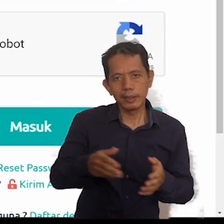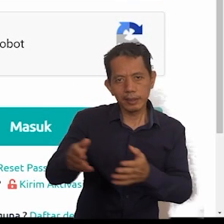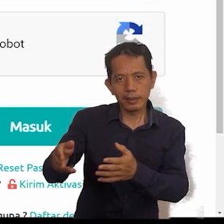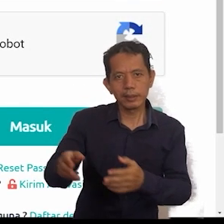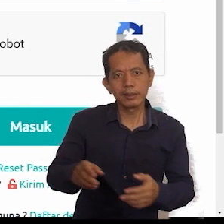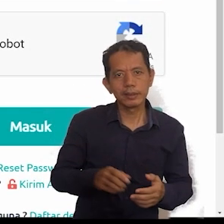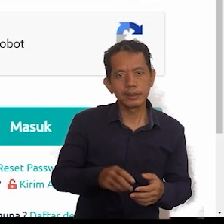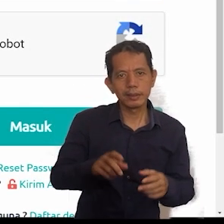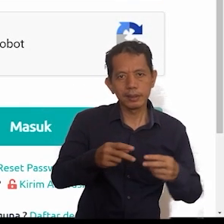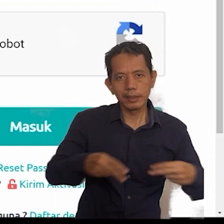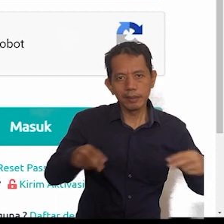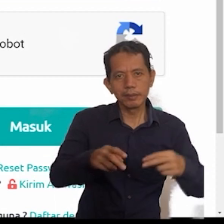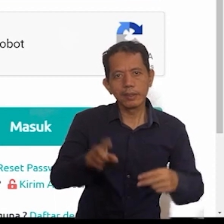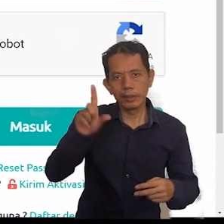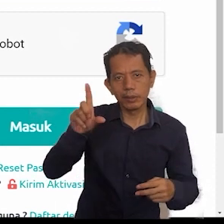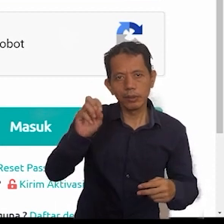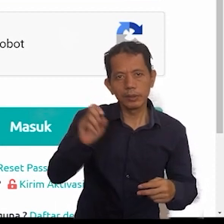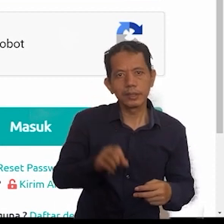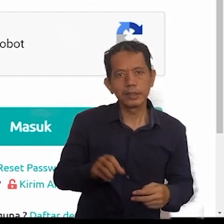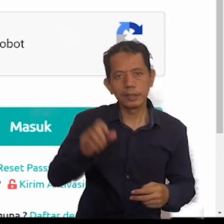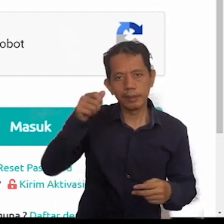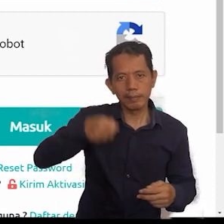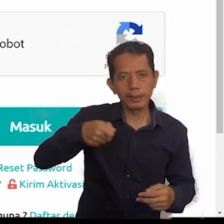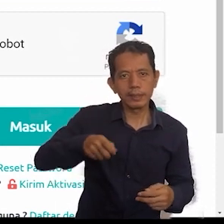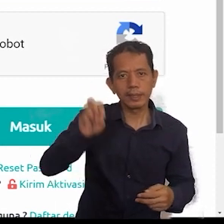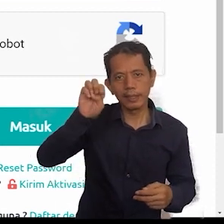login aplikasi Era Terang